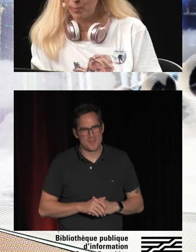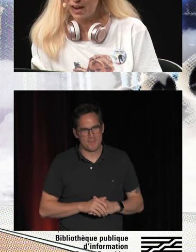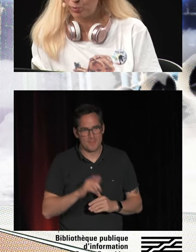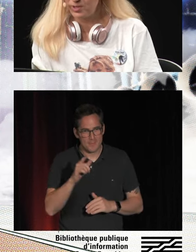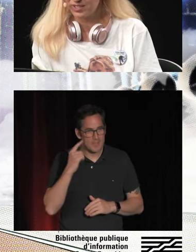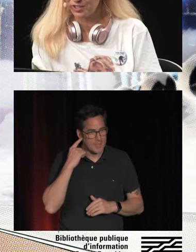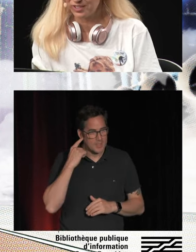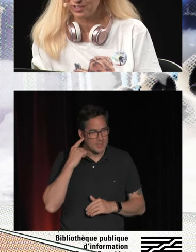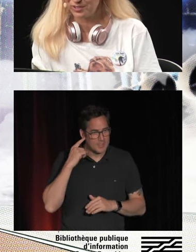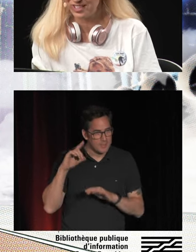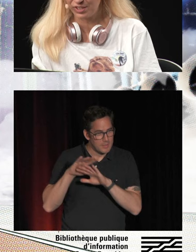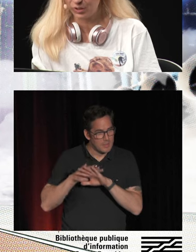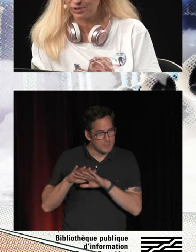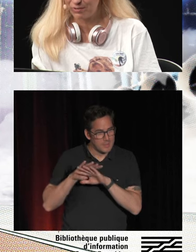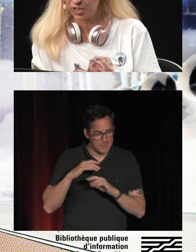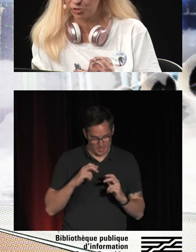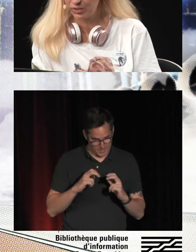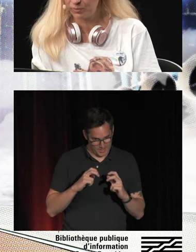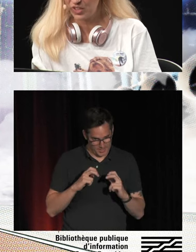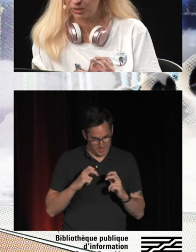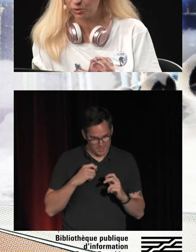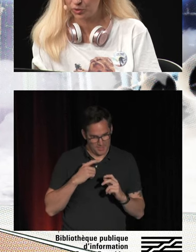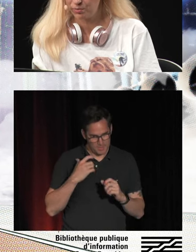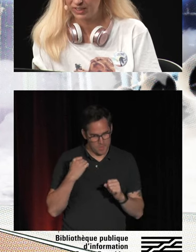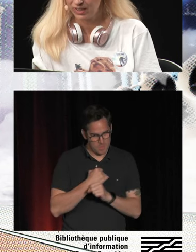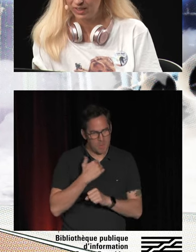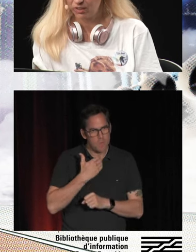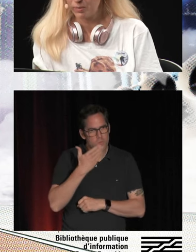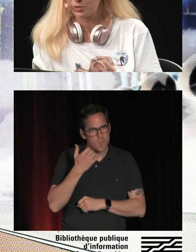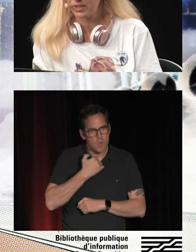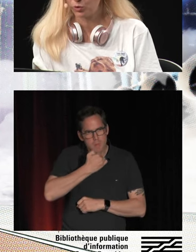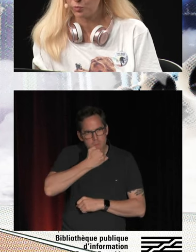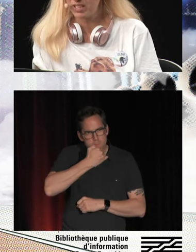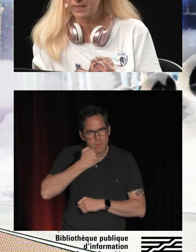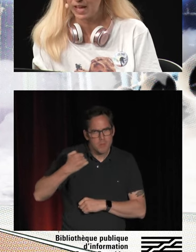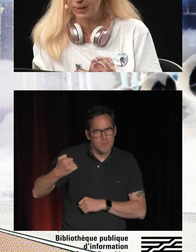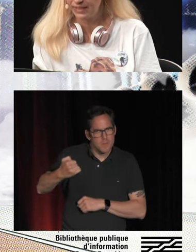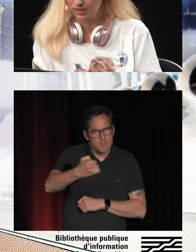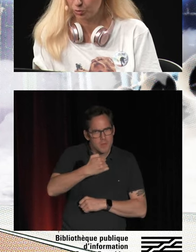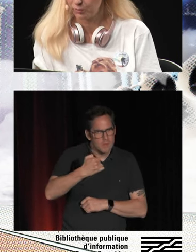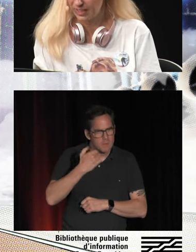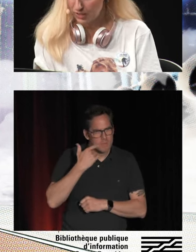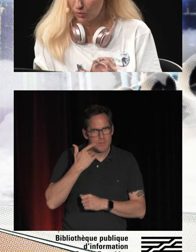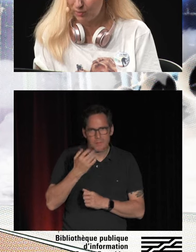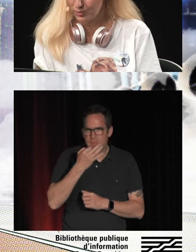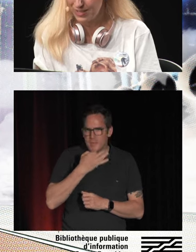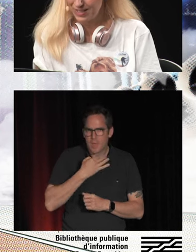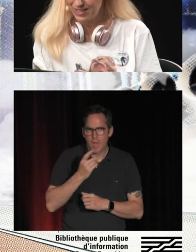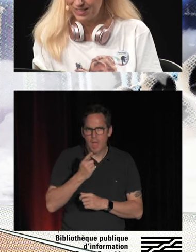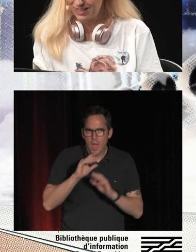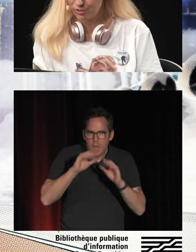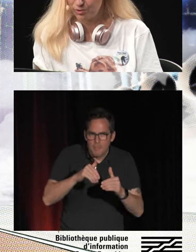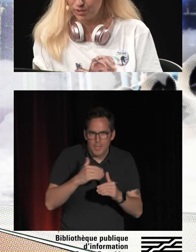Je les entends pas en plus. J'aurais dû demander un micro dans le public. Normalement, il y a du micro dans le public, mais c'est après, quand on fait les